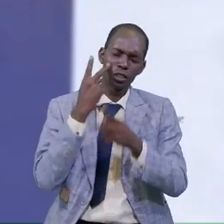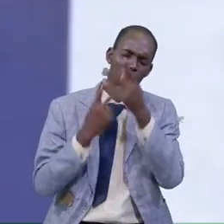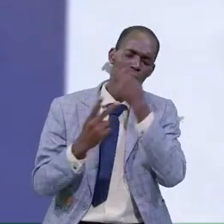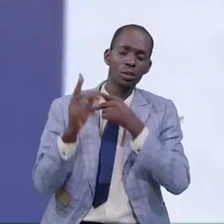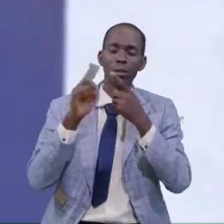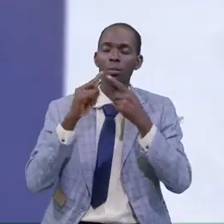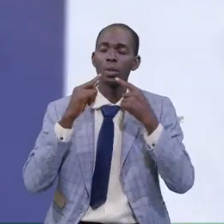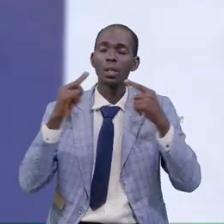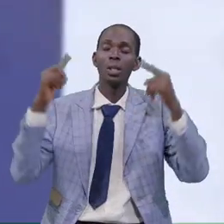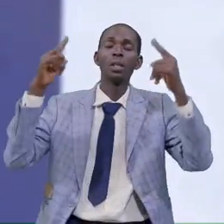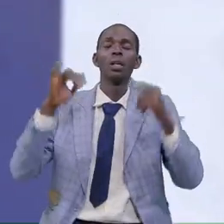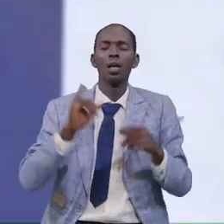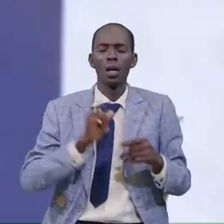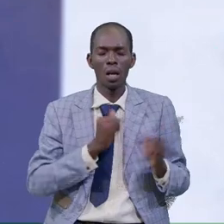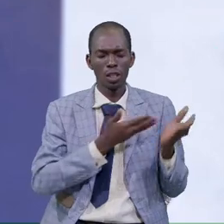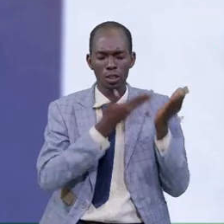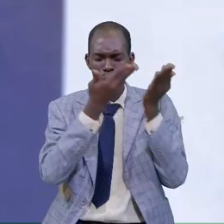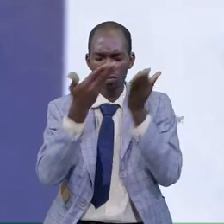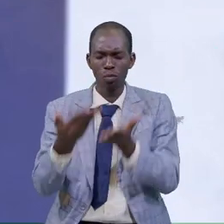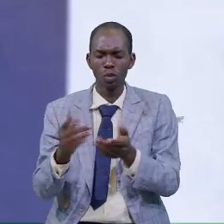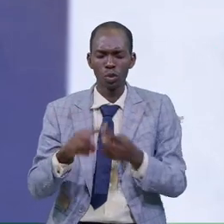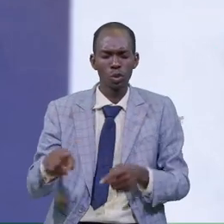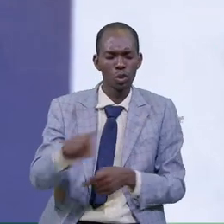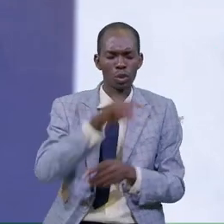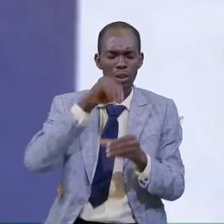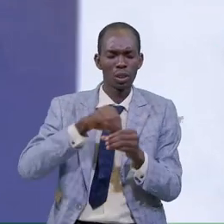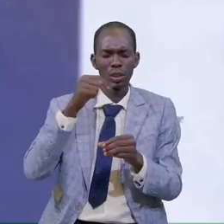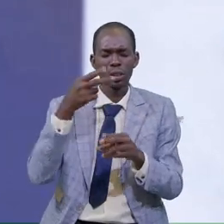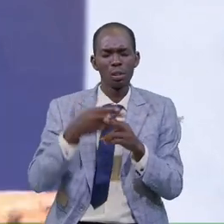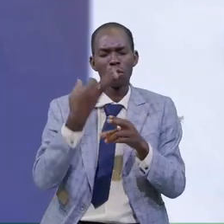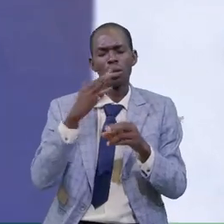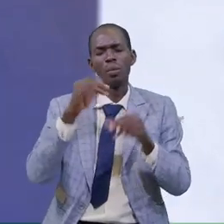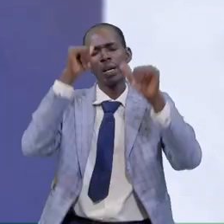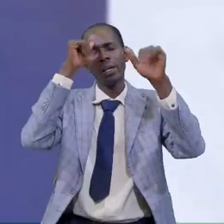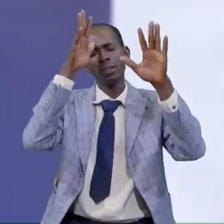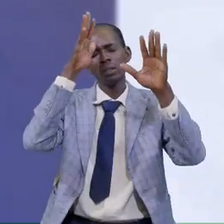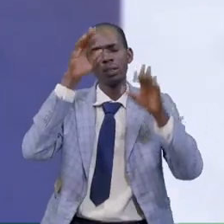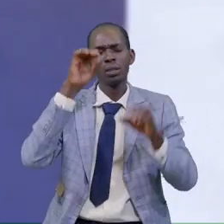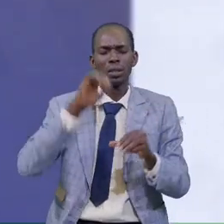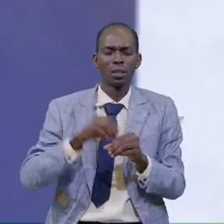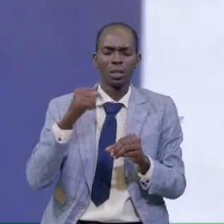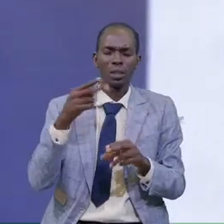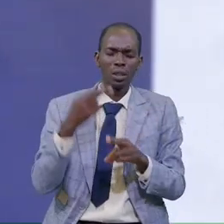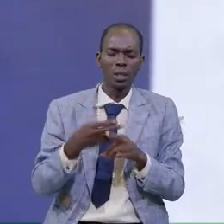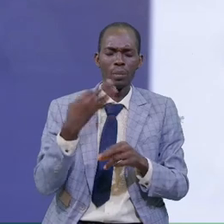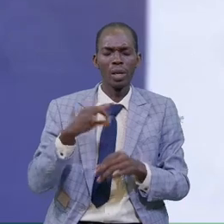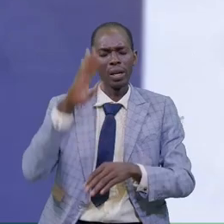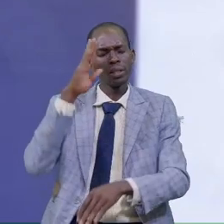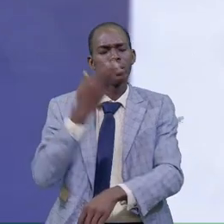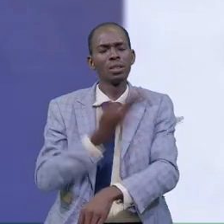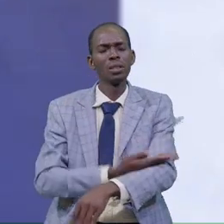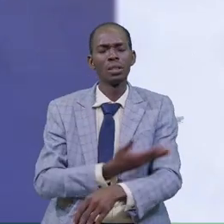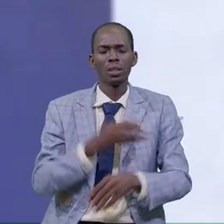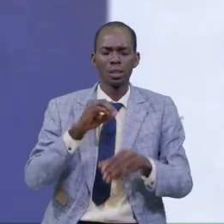réussir. Je vous transmets ça au nom du Père, au nom du Fils et au nom